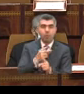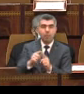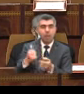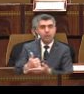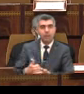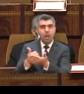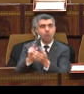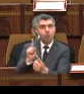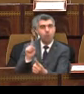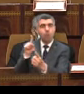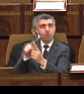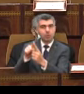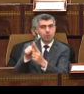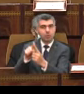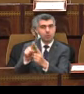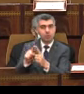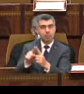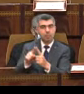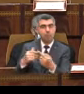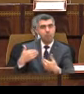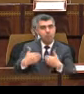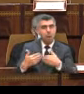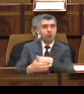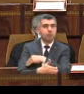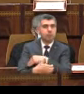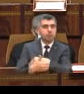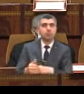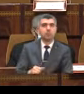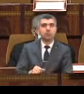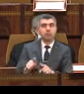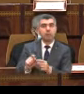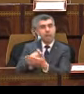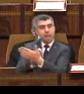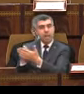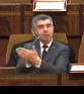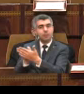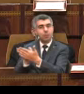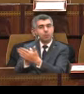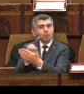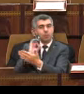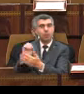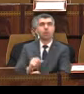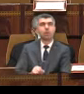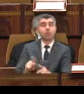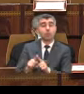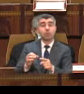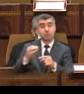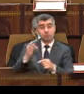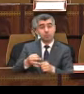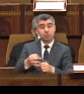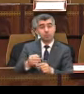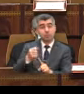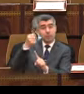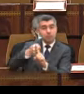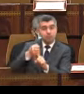المباشر للفئات الفقيره. هادو اللي خصنا نحاسبوهم، ماشي من اللي نتوما درتوا واحد المجموعه